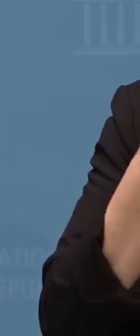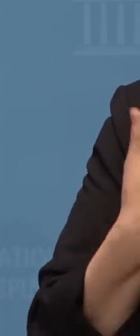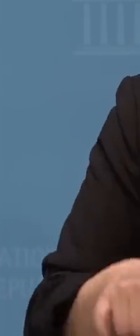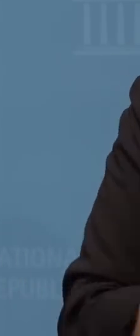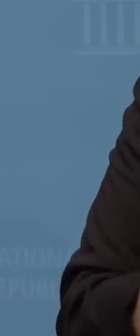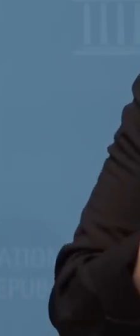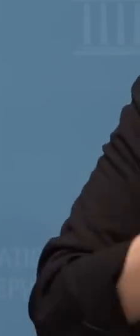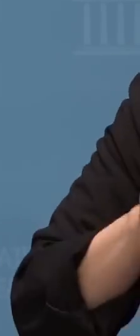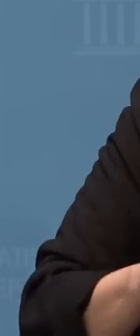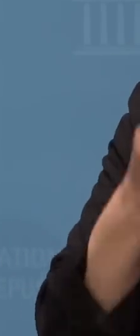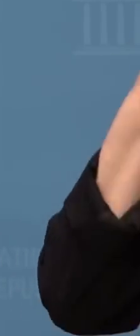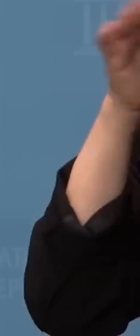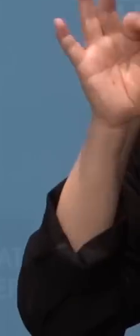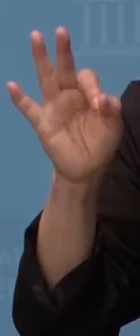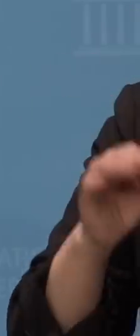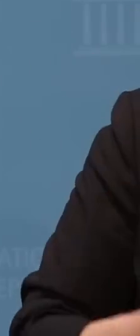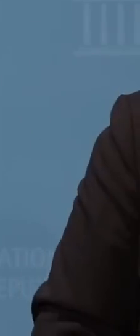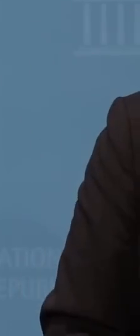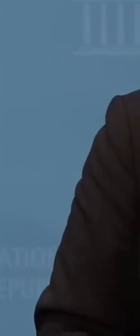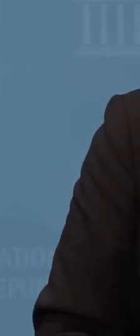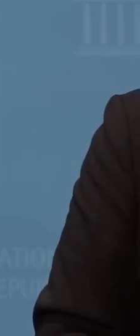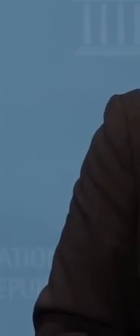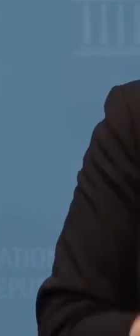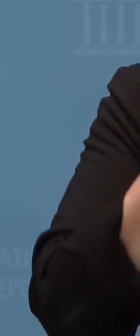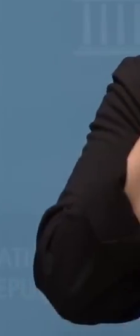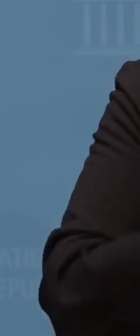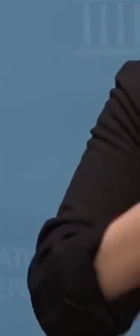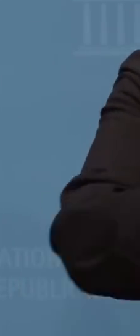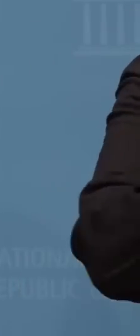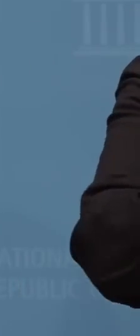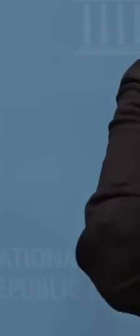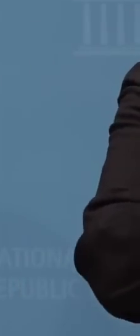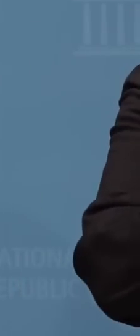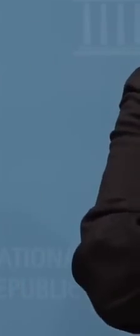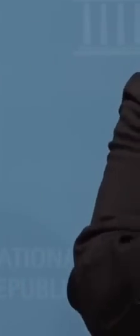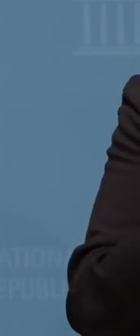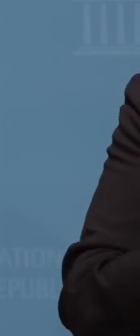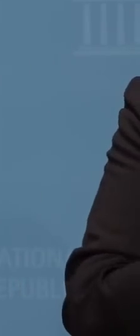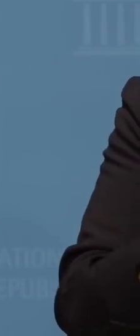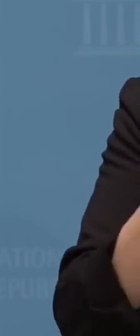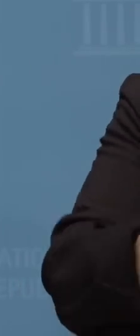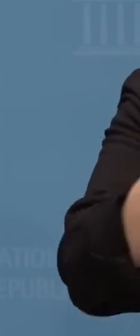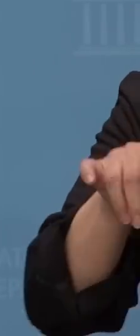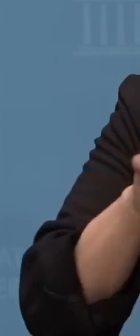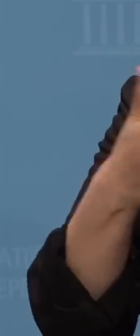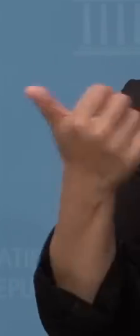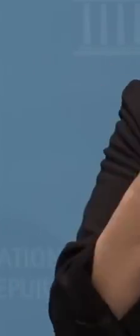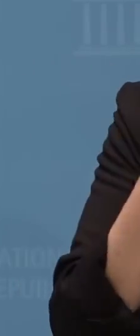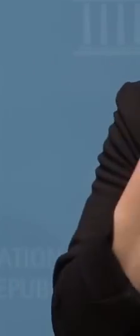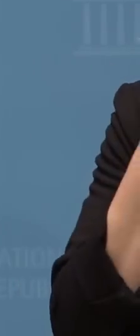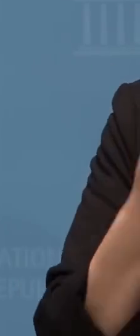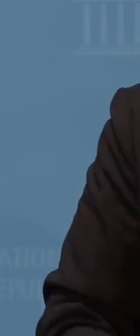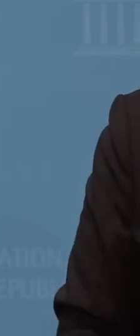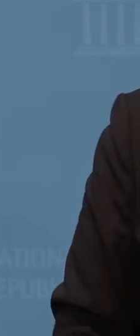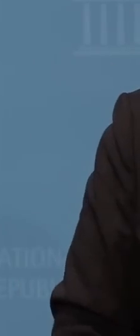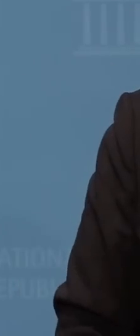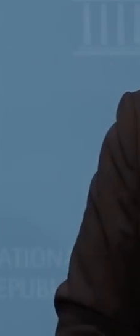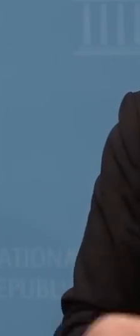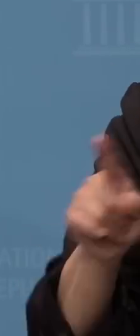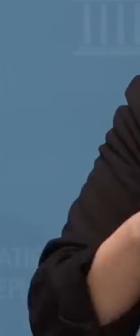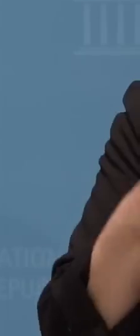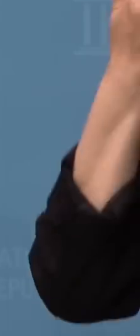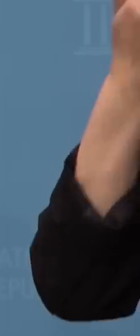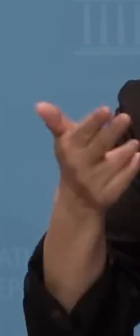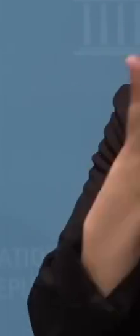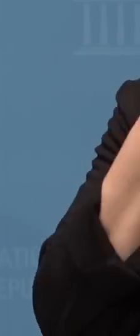있습니다. 이 중차대한 국가 전략이 어떤 국가적 논의도 없이 어떤 민주적 압력과 통제도 받지